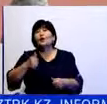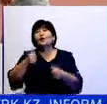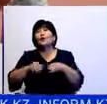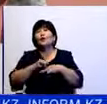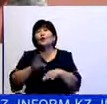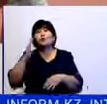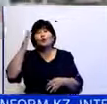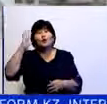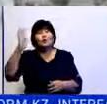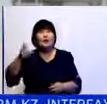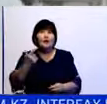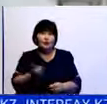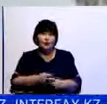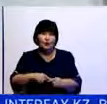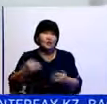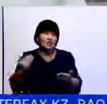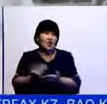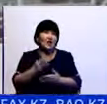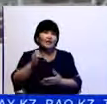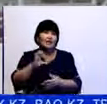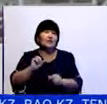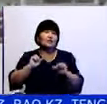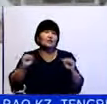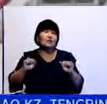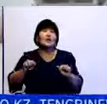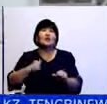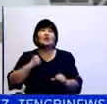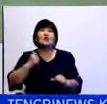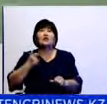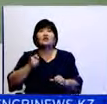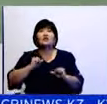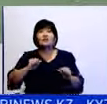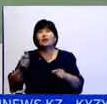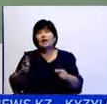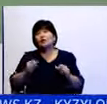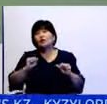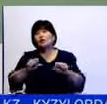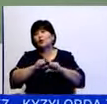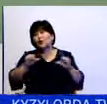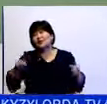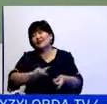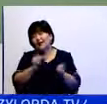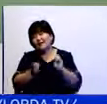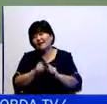өткізу жоспарлануда. Сондай-ақ жаңа теннис корты чемпиондар даярлауға сеп болар, спорт ордасына